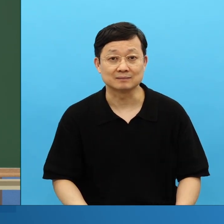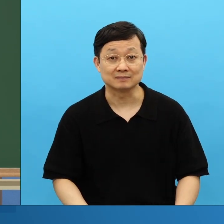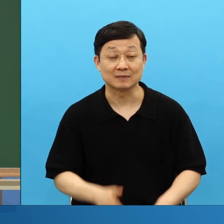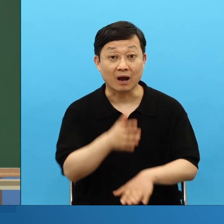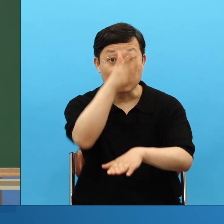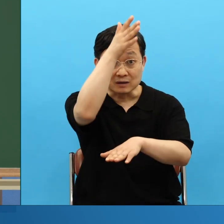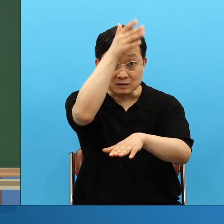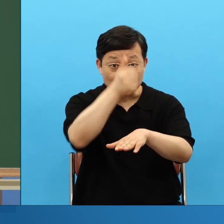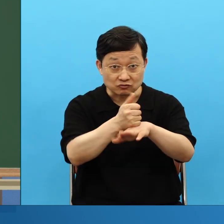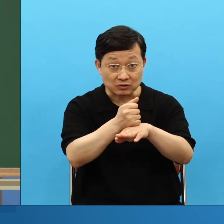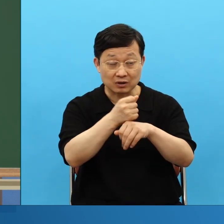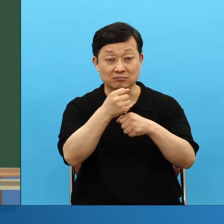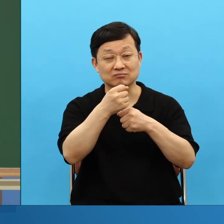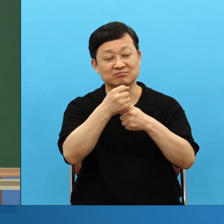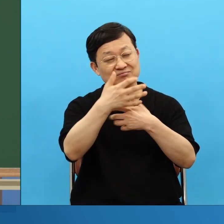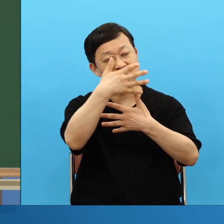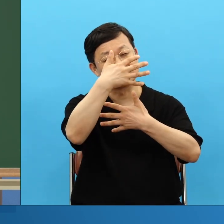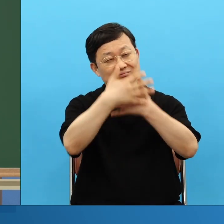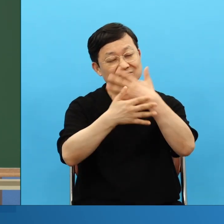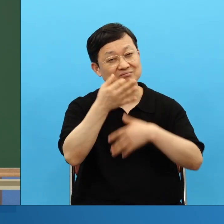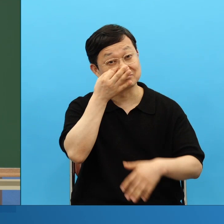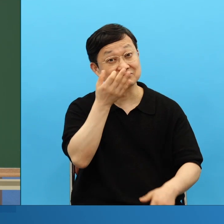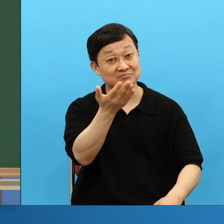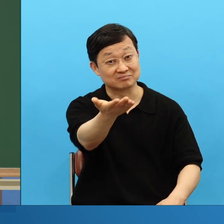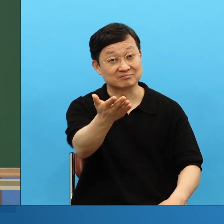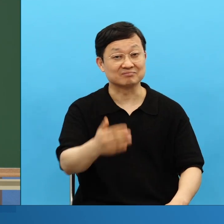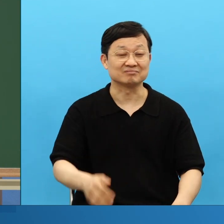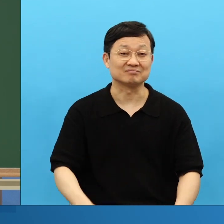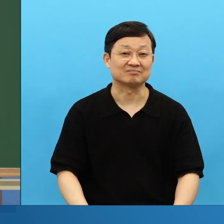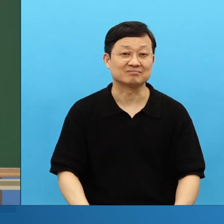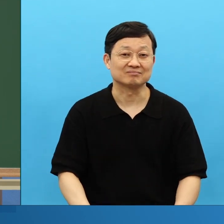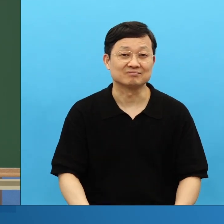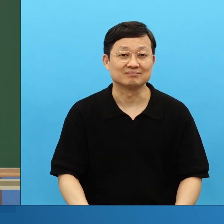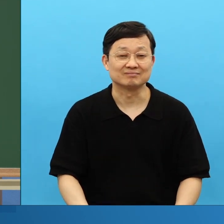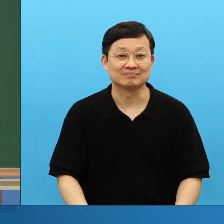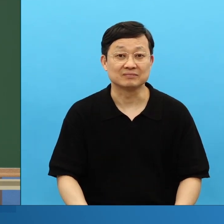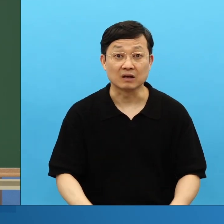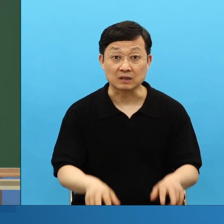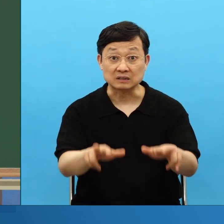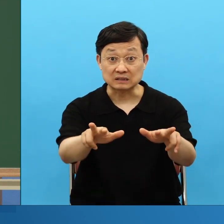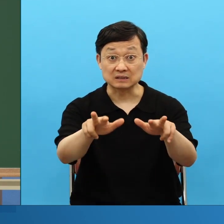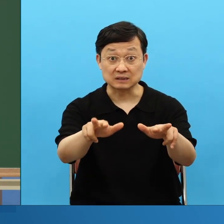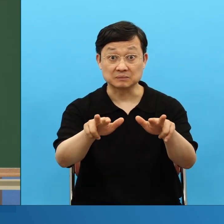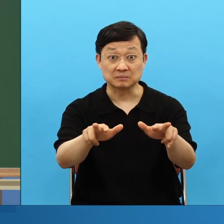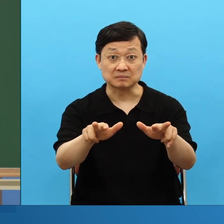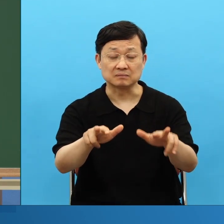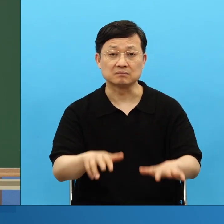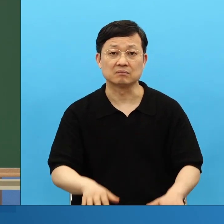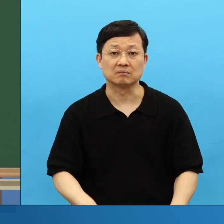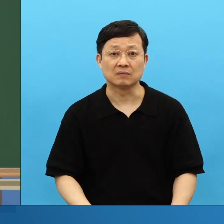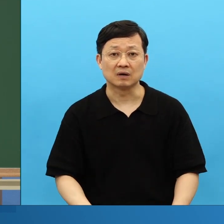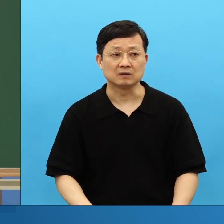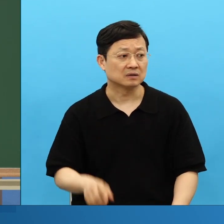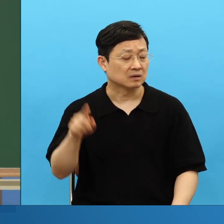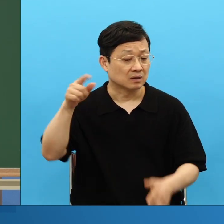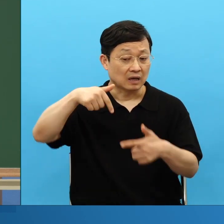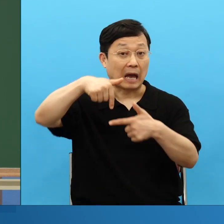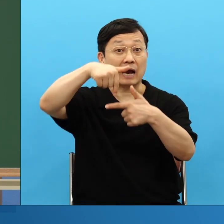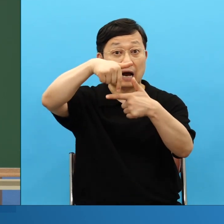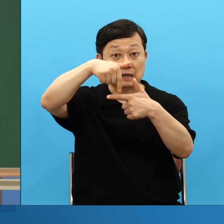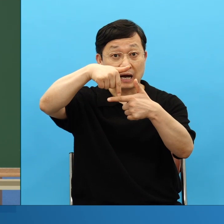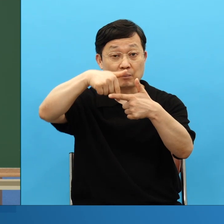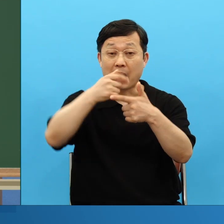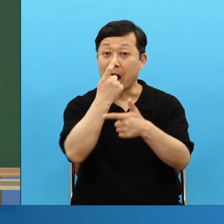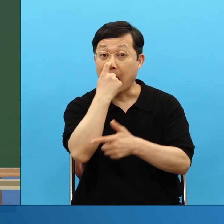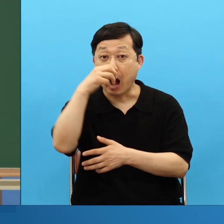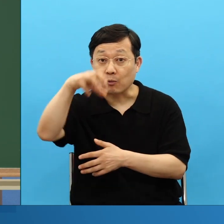제가 현장을 직접 소개를 좀 해드릴게요. 그래서 이제 지금은 강남 하근가에